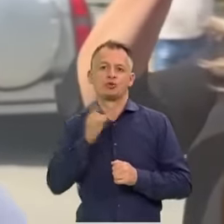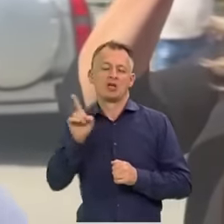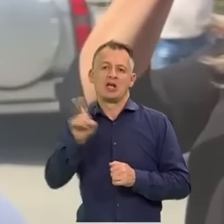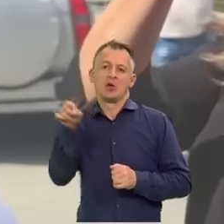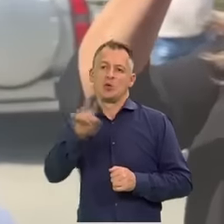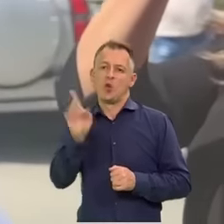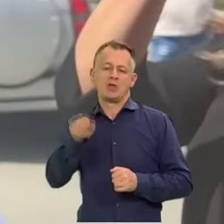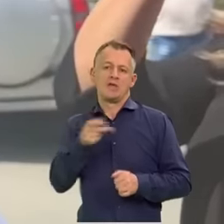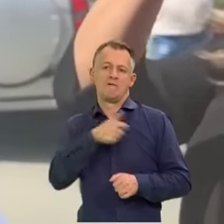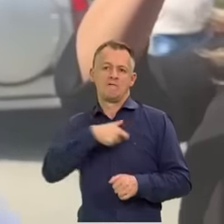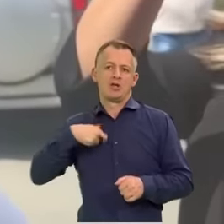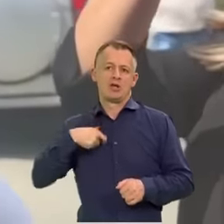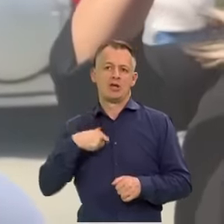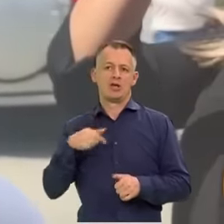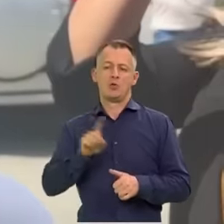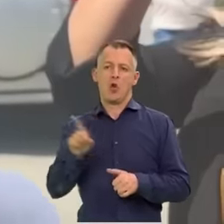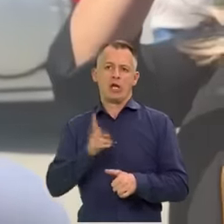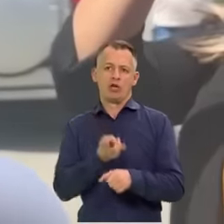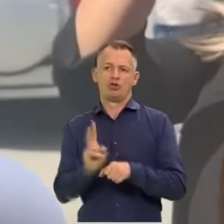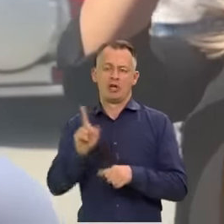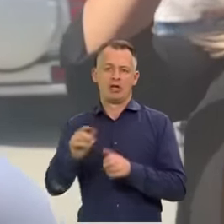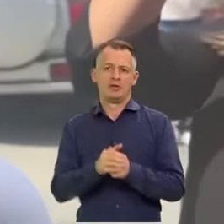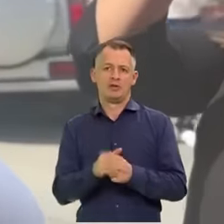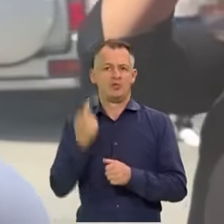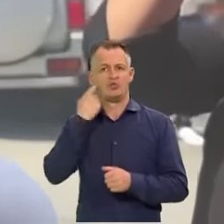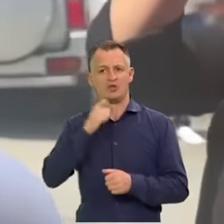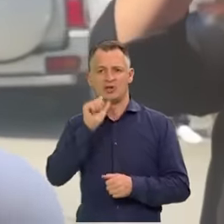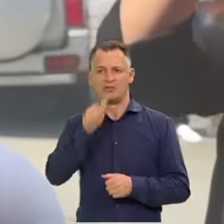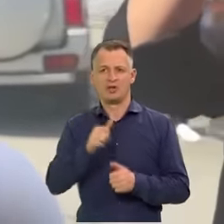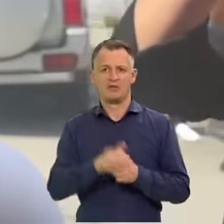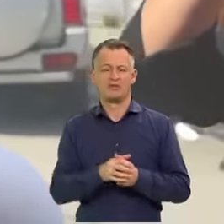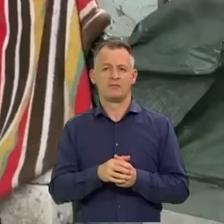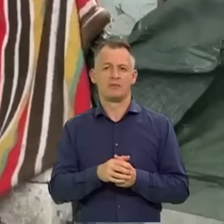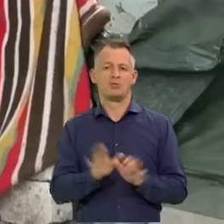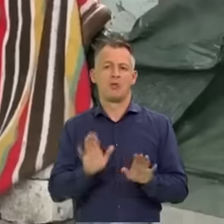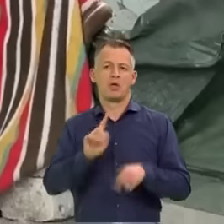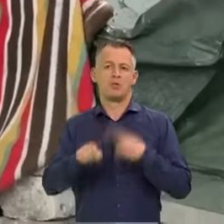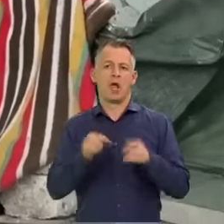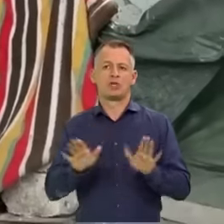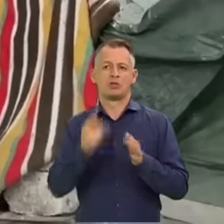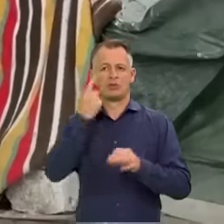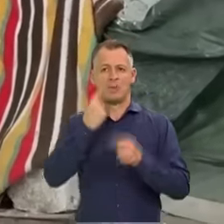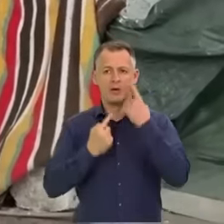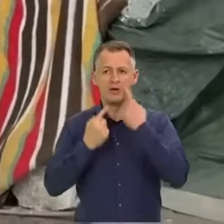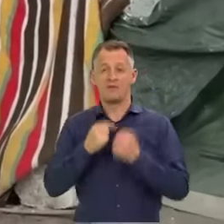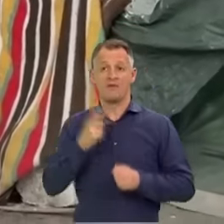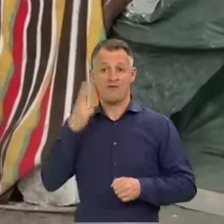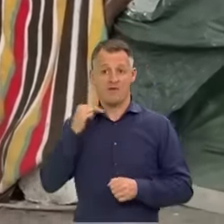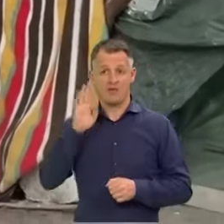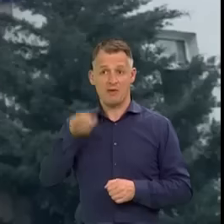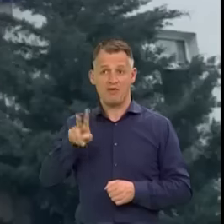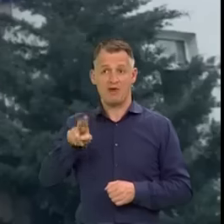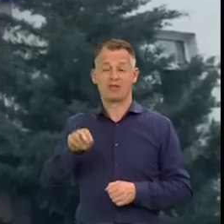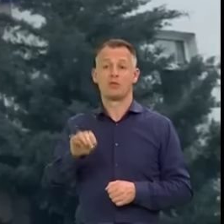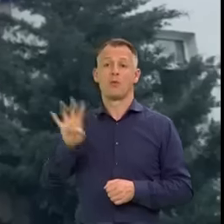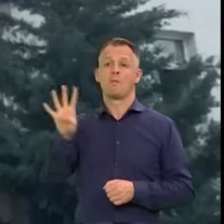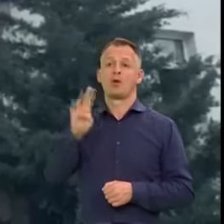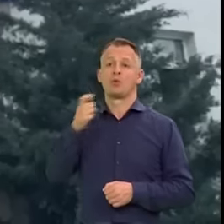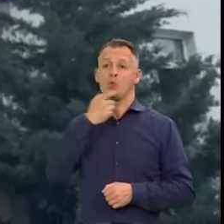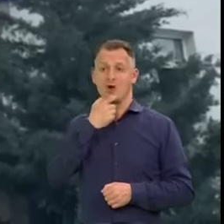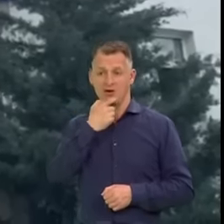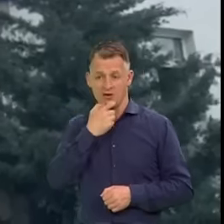că n-are nicio greșeală el. Că nu știe nimic și am început să plângă. Fetița mai avea un frate în vârstă de 4 ani, care acum a